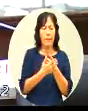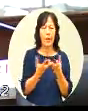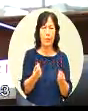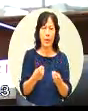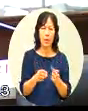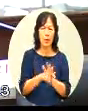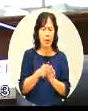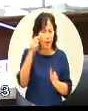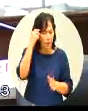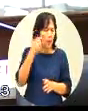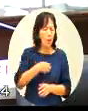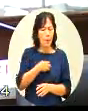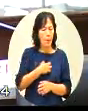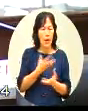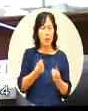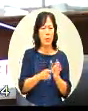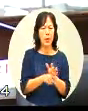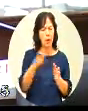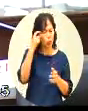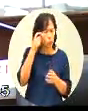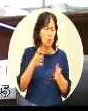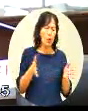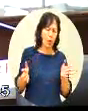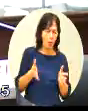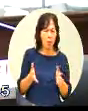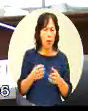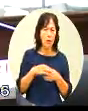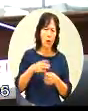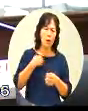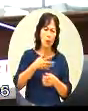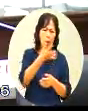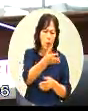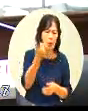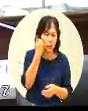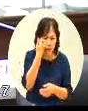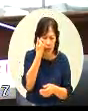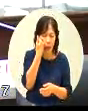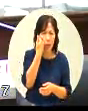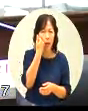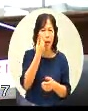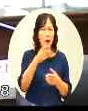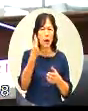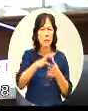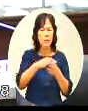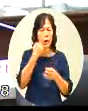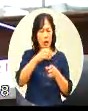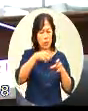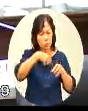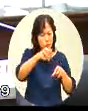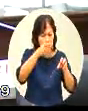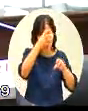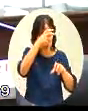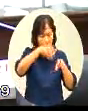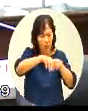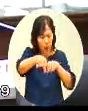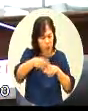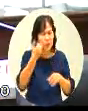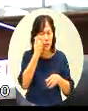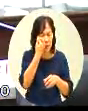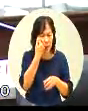没有抱怨，他是无助的，他跑来我呼助，他问我说到底要去找交通队的，还是要来派出所，还是去不去